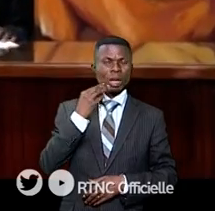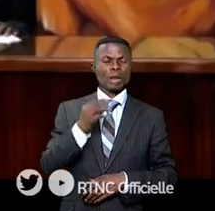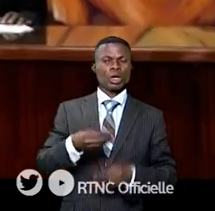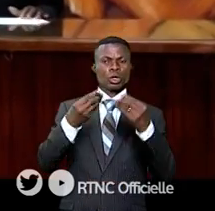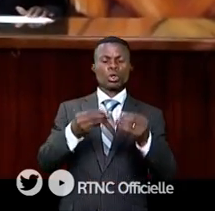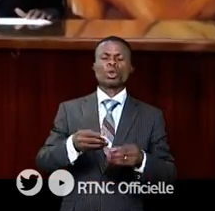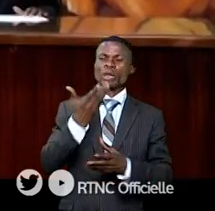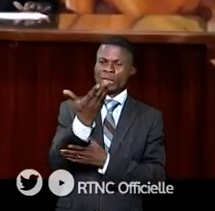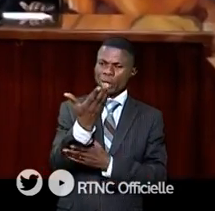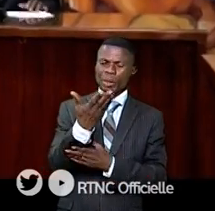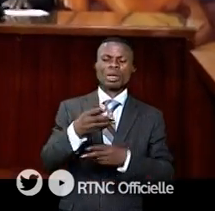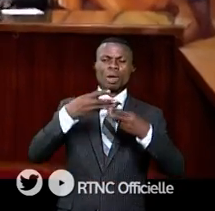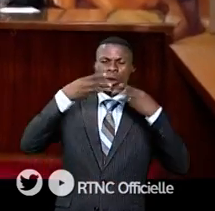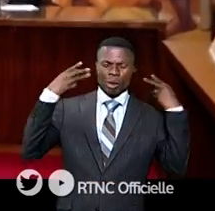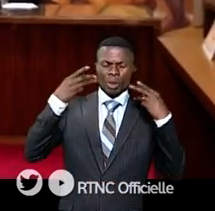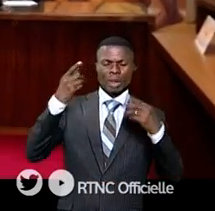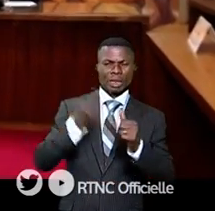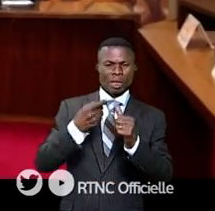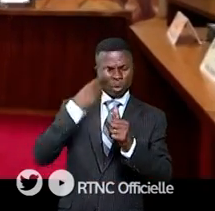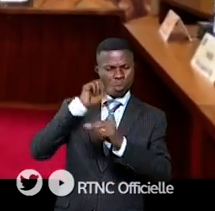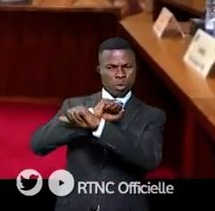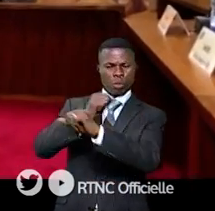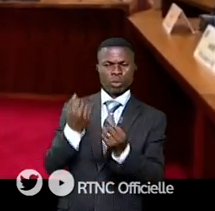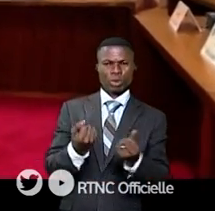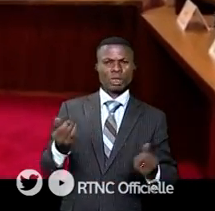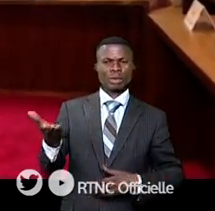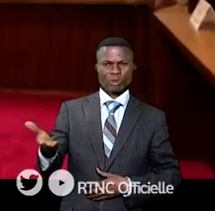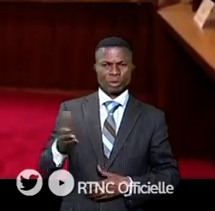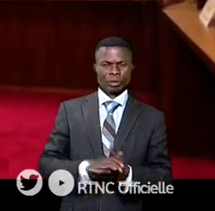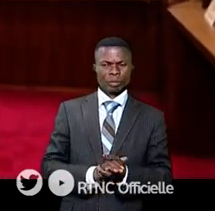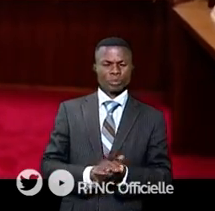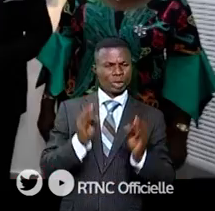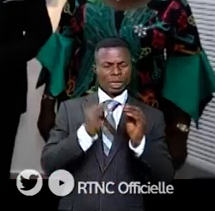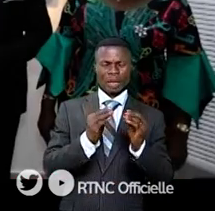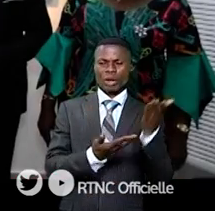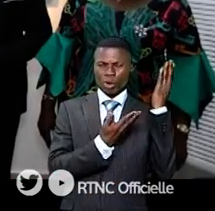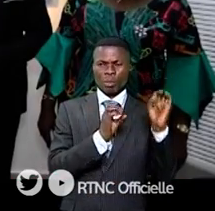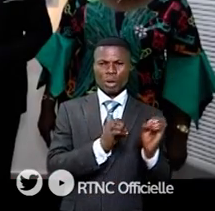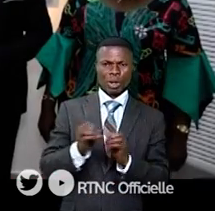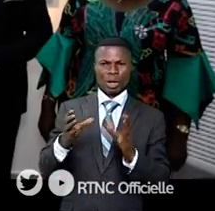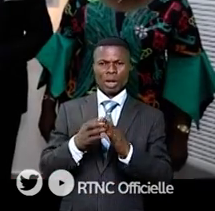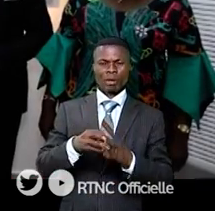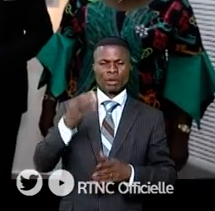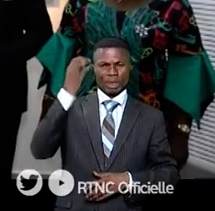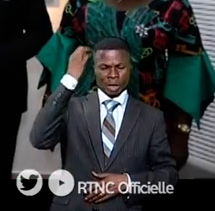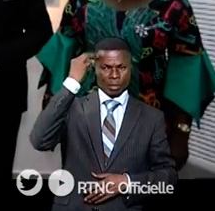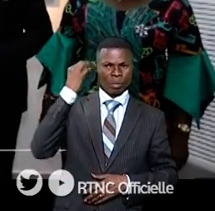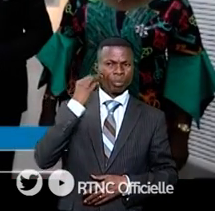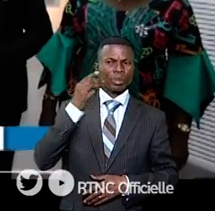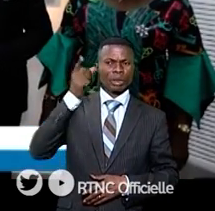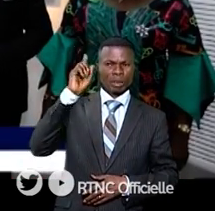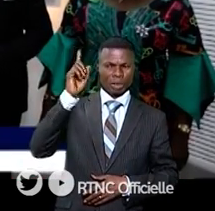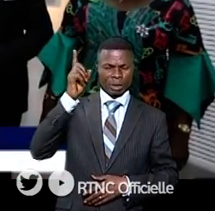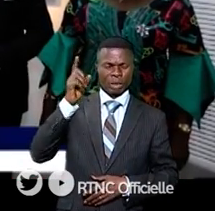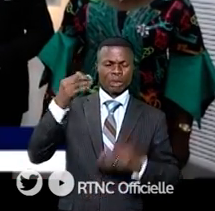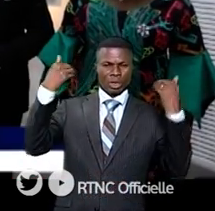le masque pour protéger les enfants. Nous venons d'avoir une importante réunion avec son Excellence Monsieur le Premier ministre,